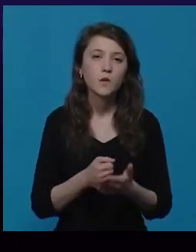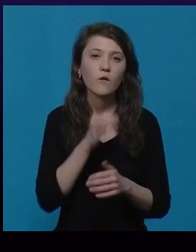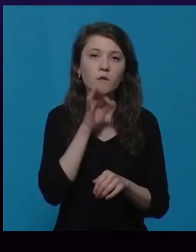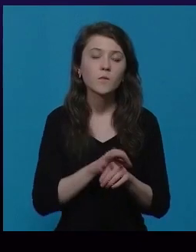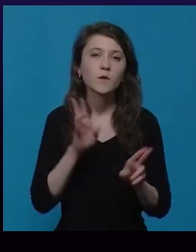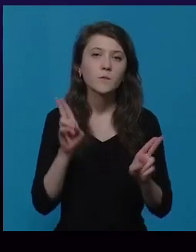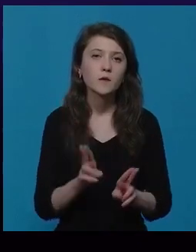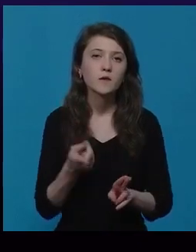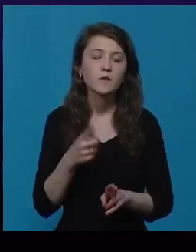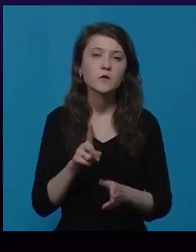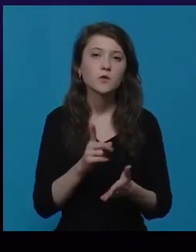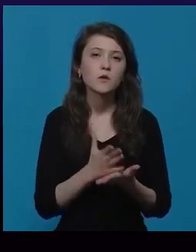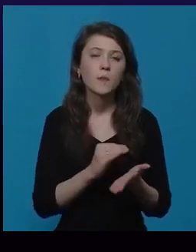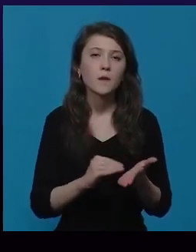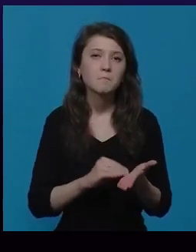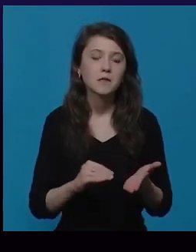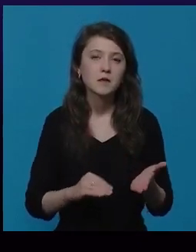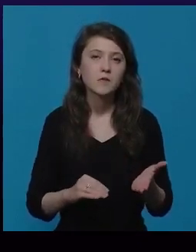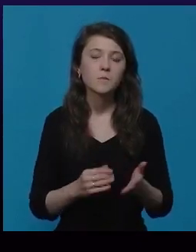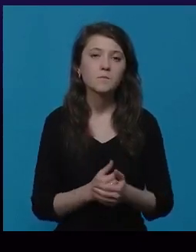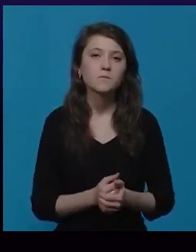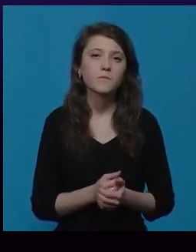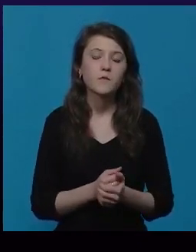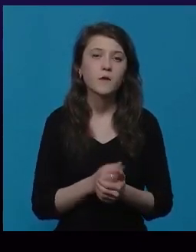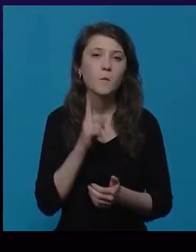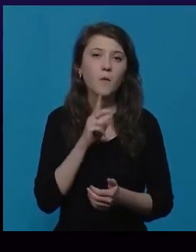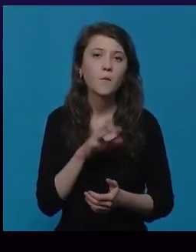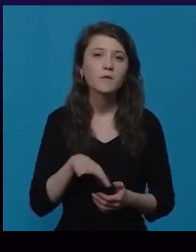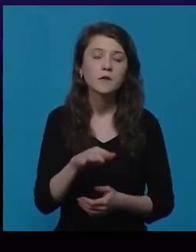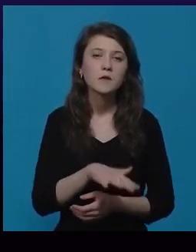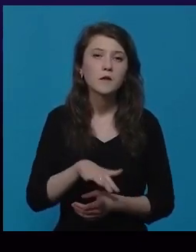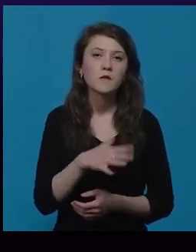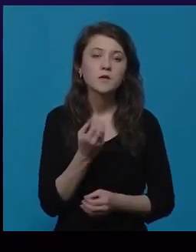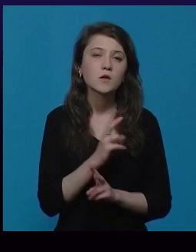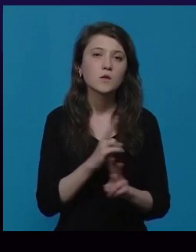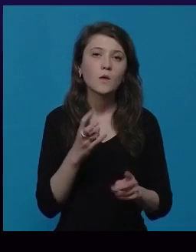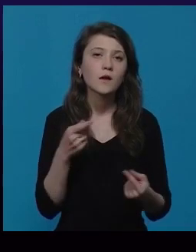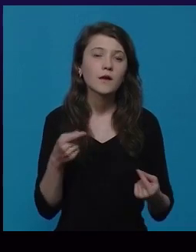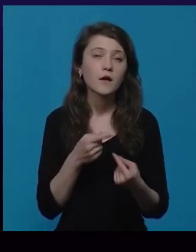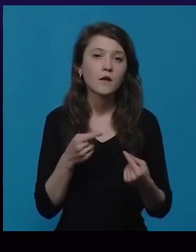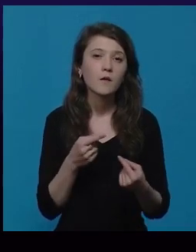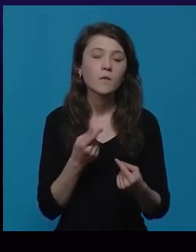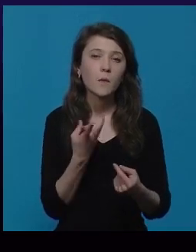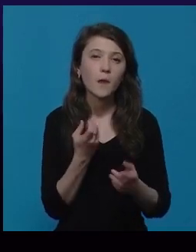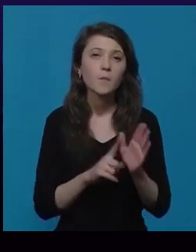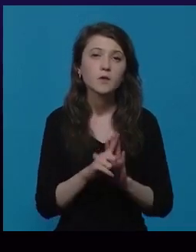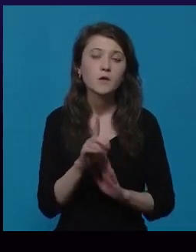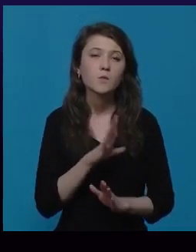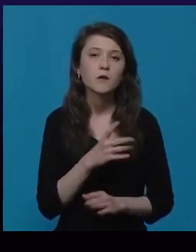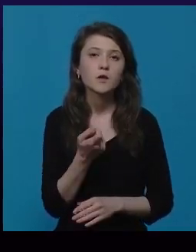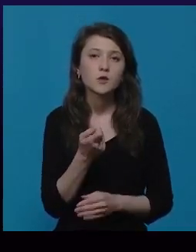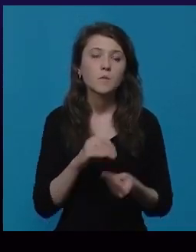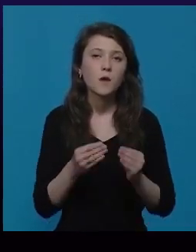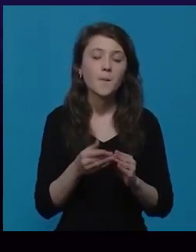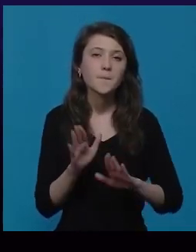ну, написано в інструкції. Поки по всій території ніхто не нарікав. На початку трошки були проблеми. Але після того, я ж кажу,